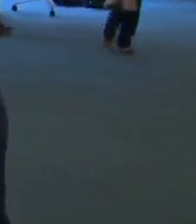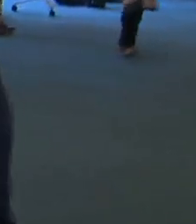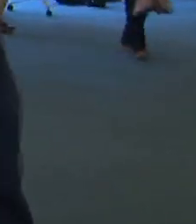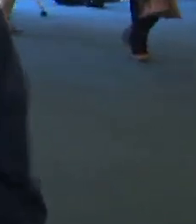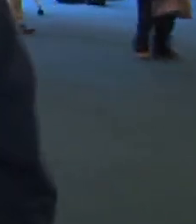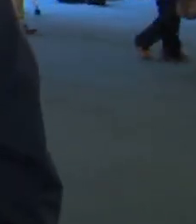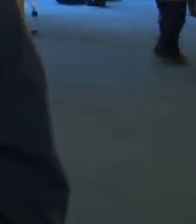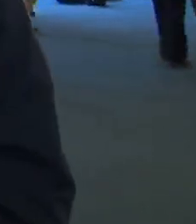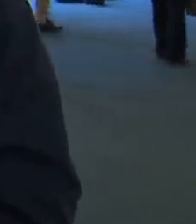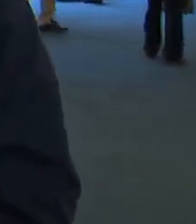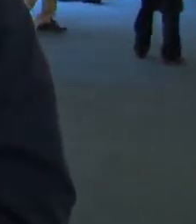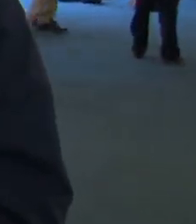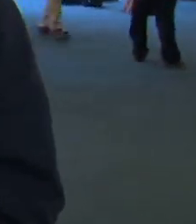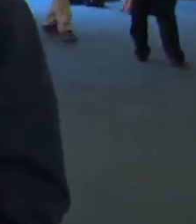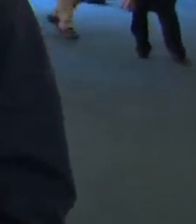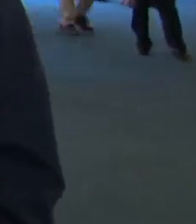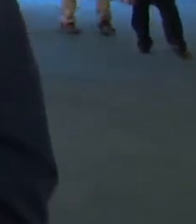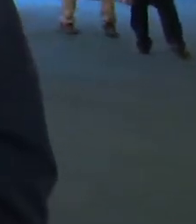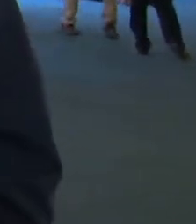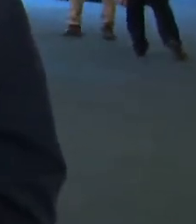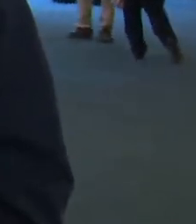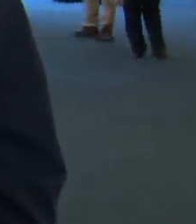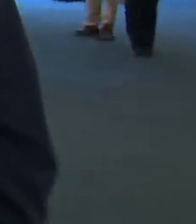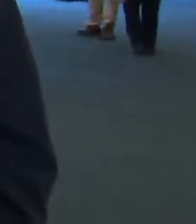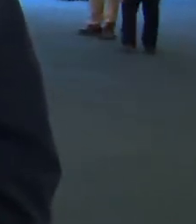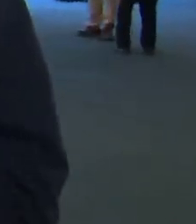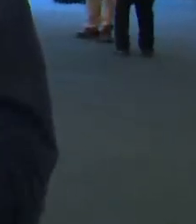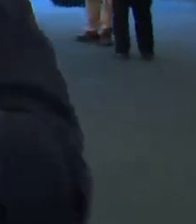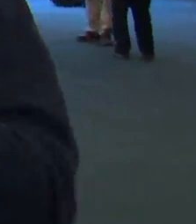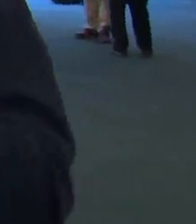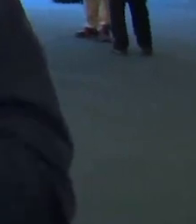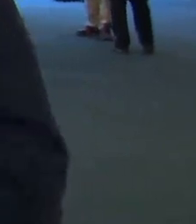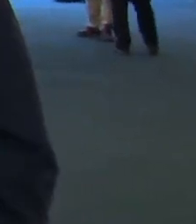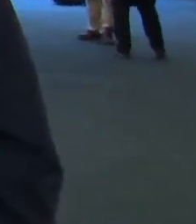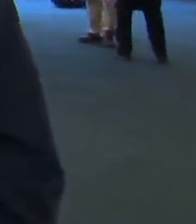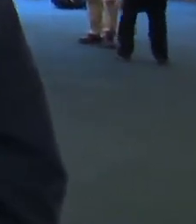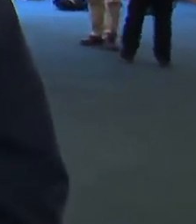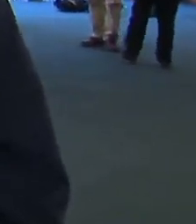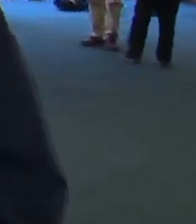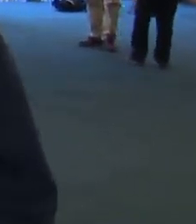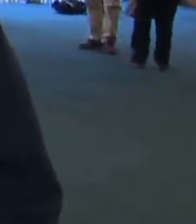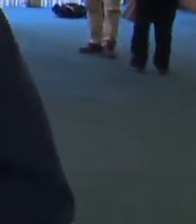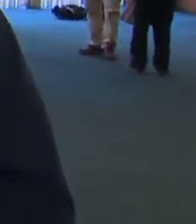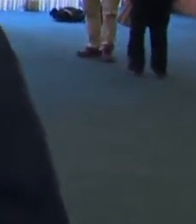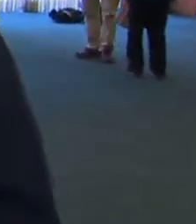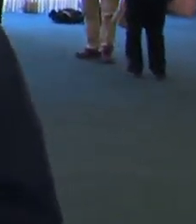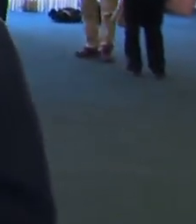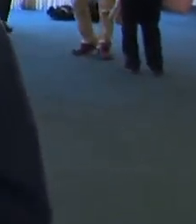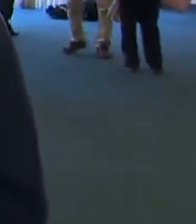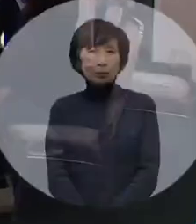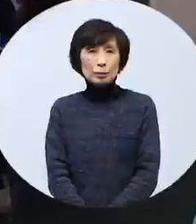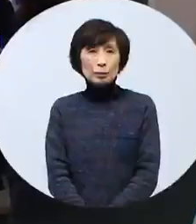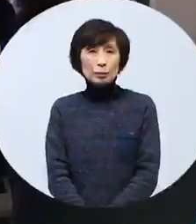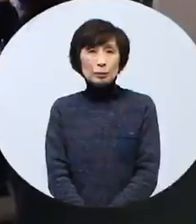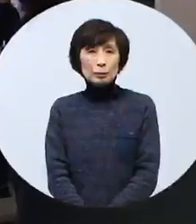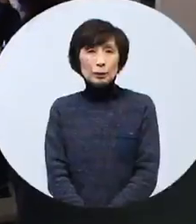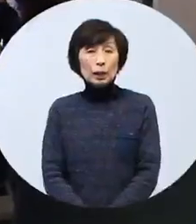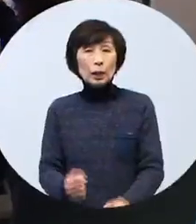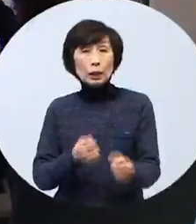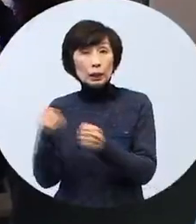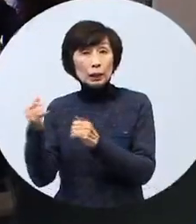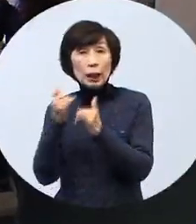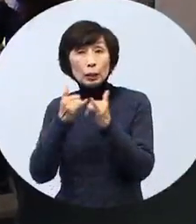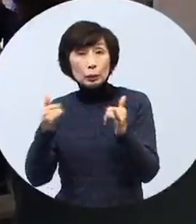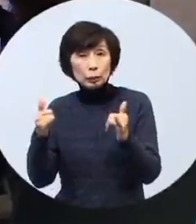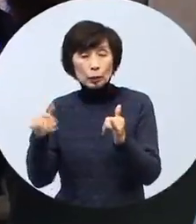のかなと思っている前まで。でも経験してみてよかったと思います。 避難する人